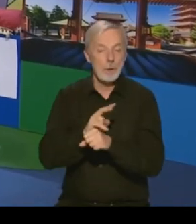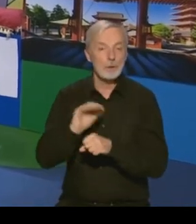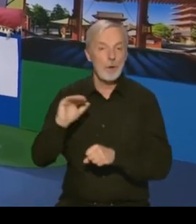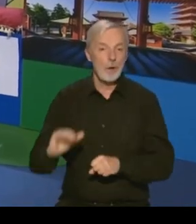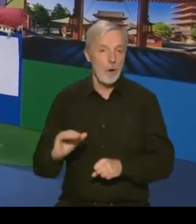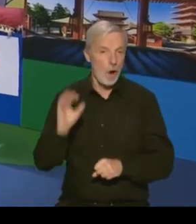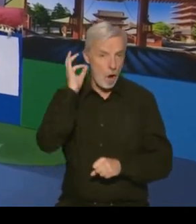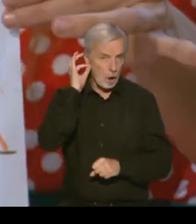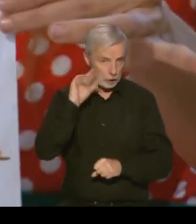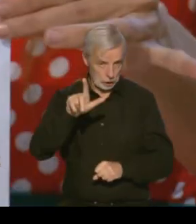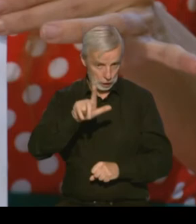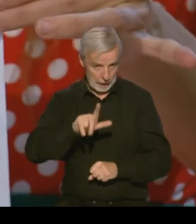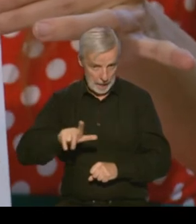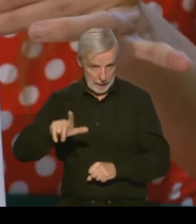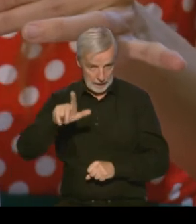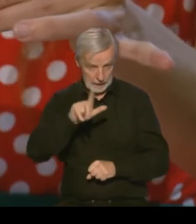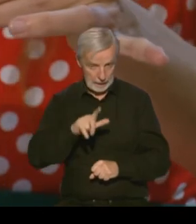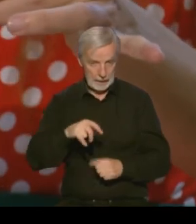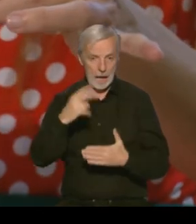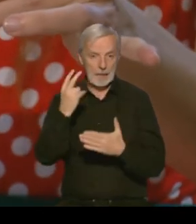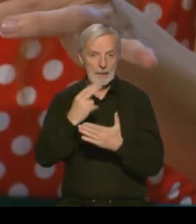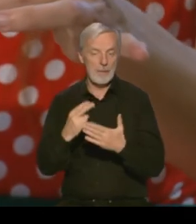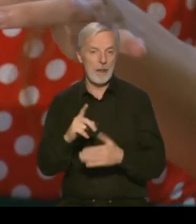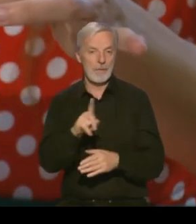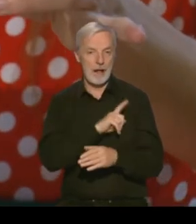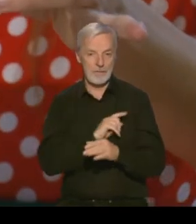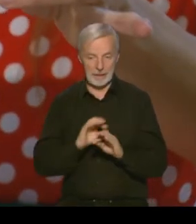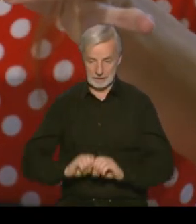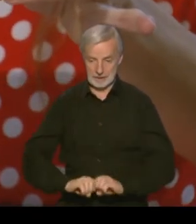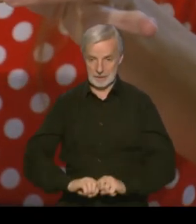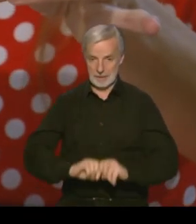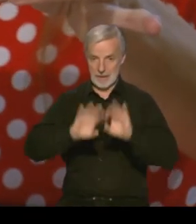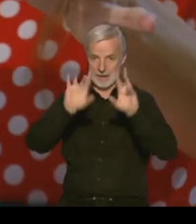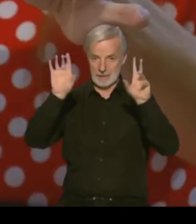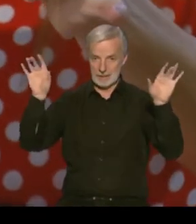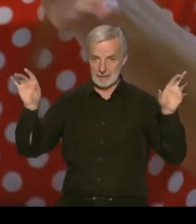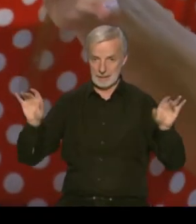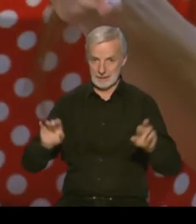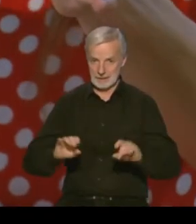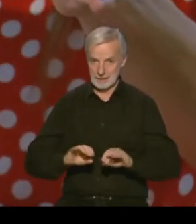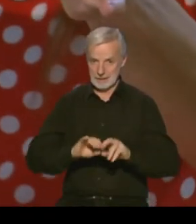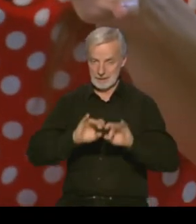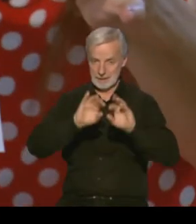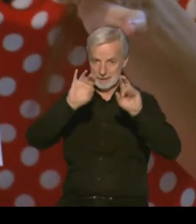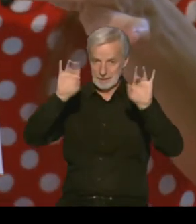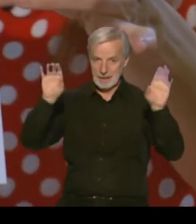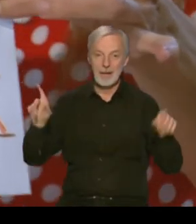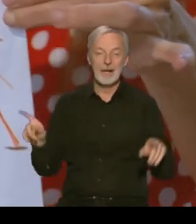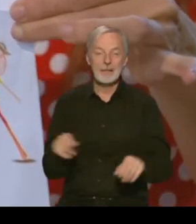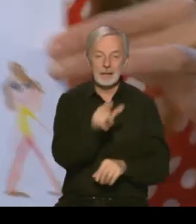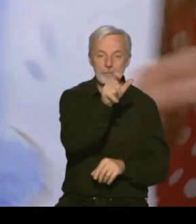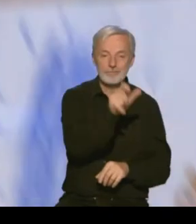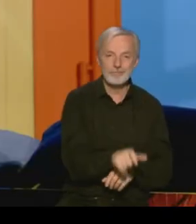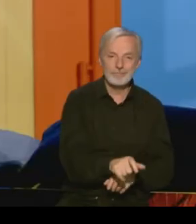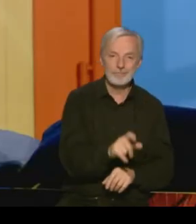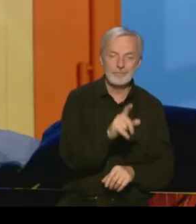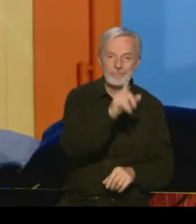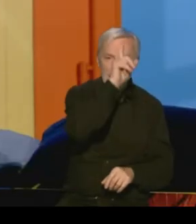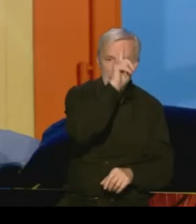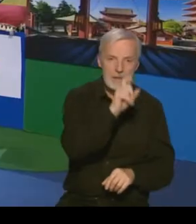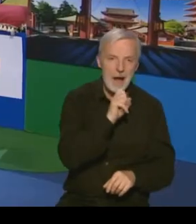Linda malá nakreslila svůj gejzír. Jsou tam i její rodiče.